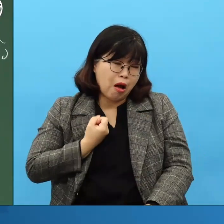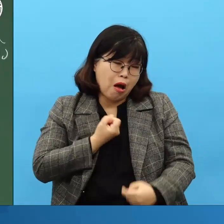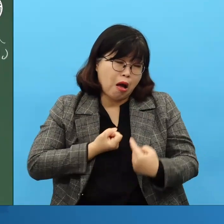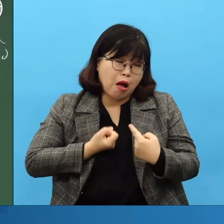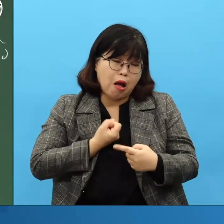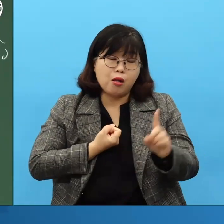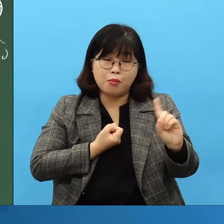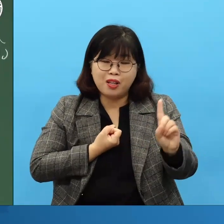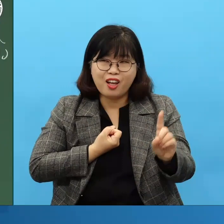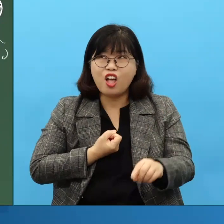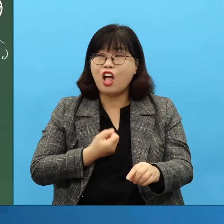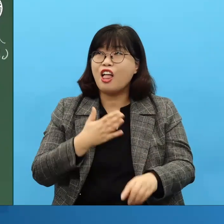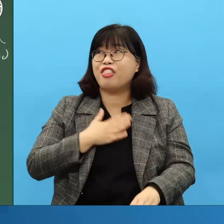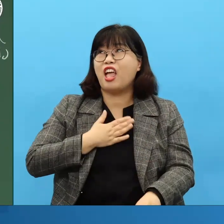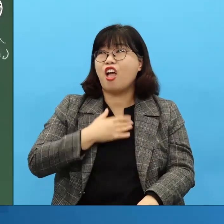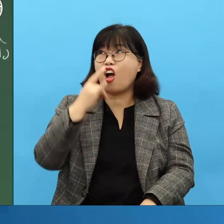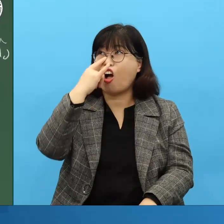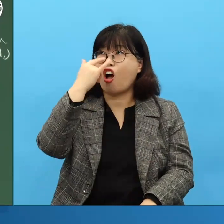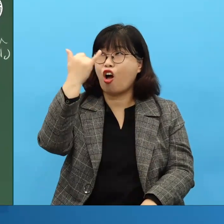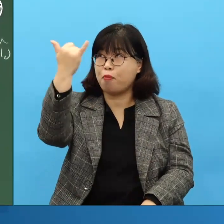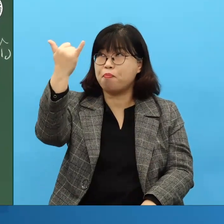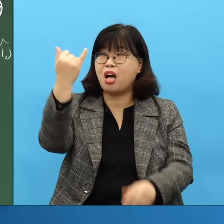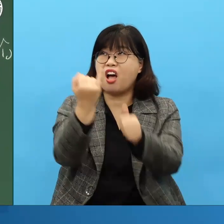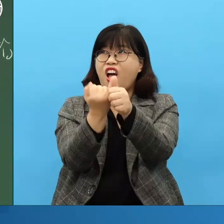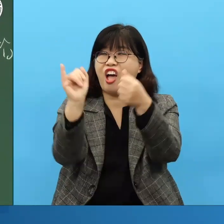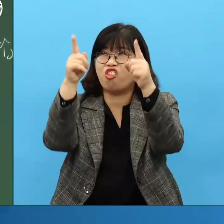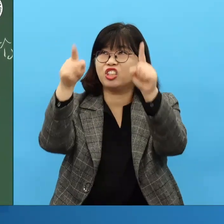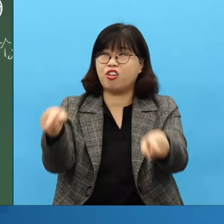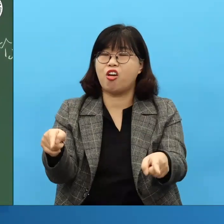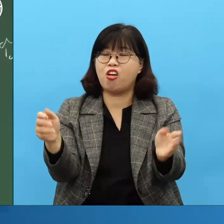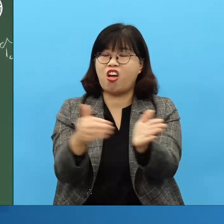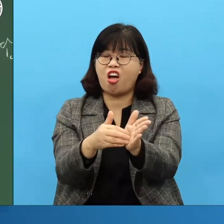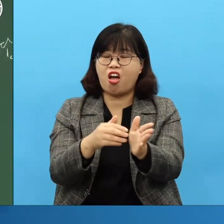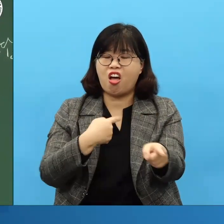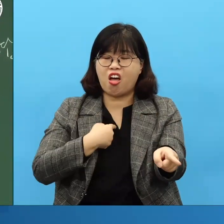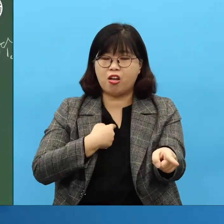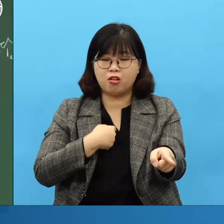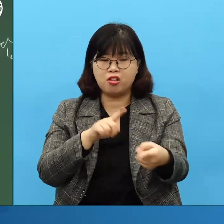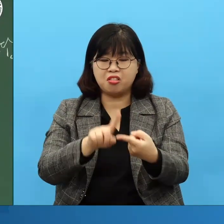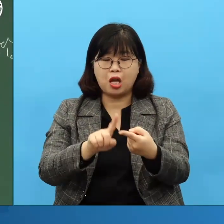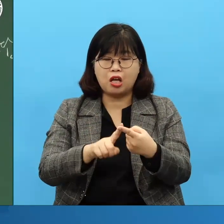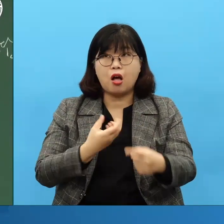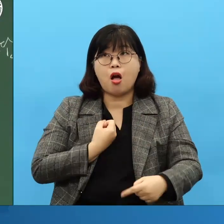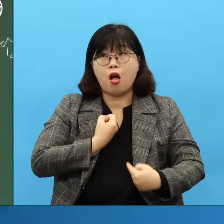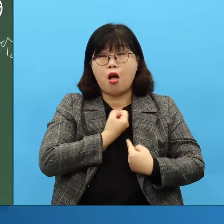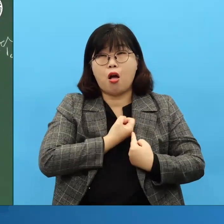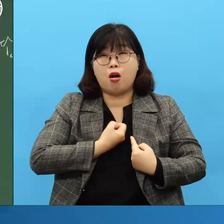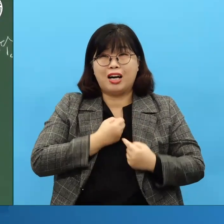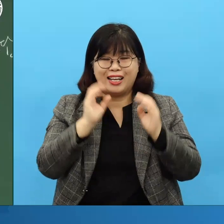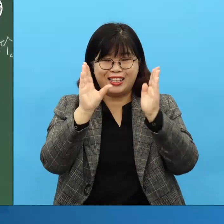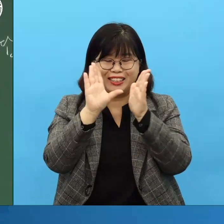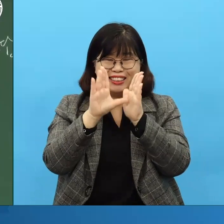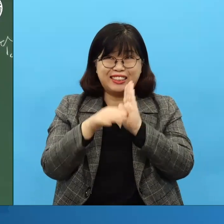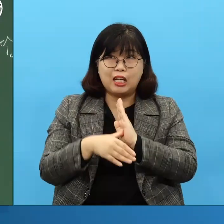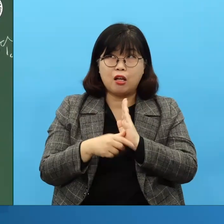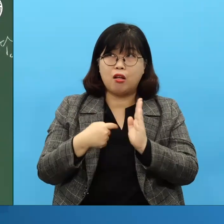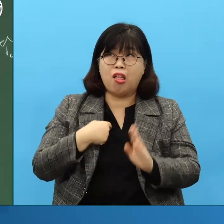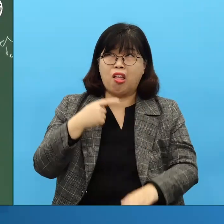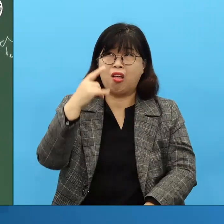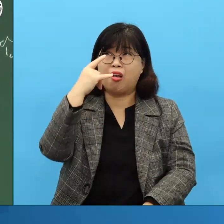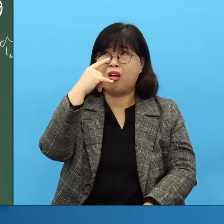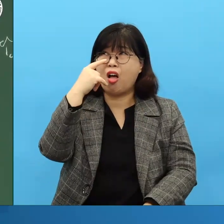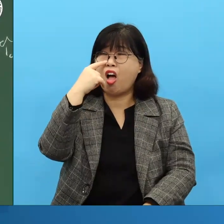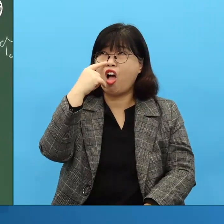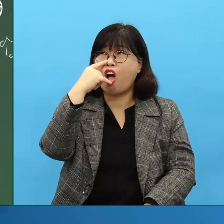in my life where they're so afflicted all their life long because their parents got a divorce. 얼마나 힘듭니까? 어릴 때 클 때 여기가 도와 저기도 와 눈치